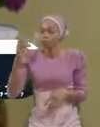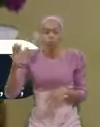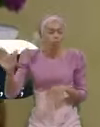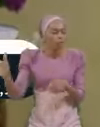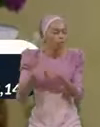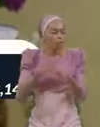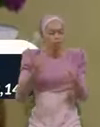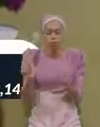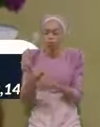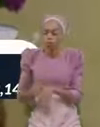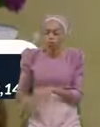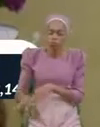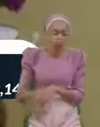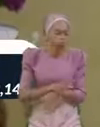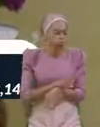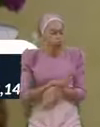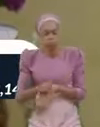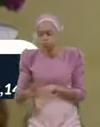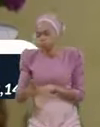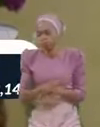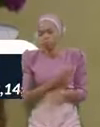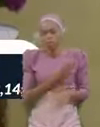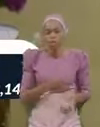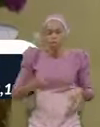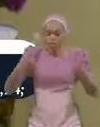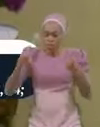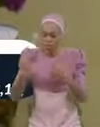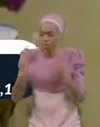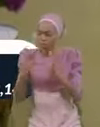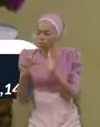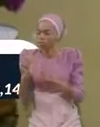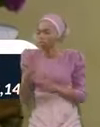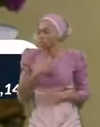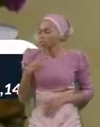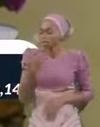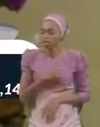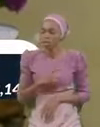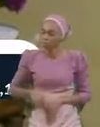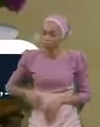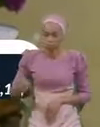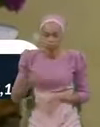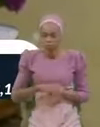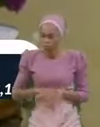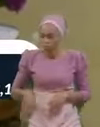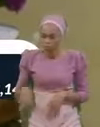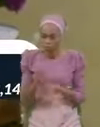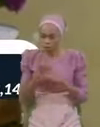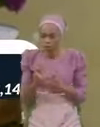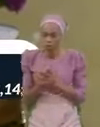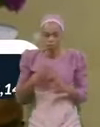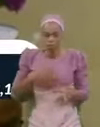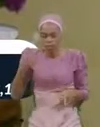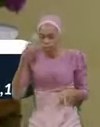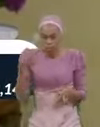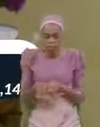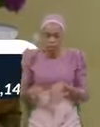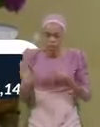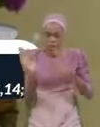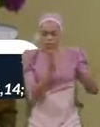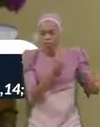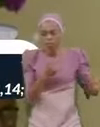domestiques survint et dit seigneur cela ne te fait-il rien que ma sœur me laisse seule pour